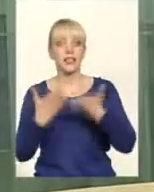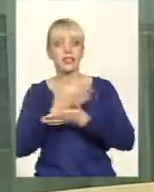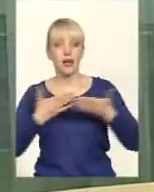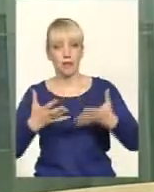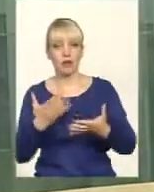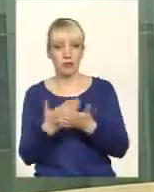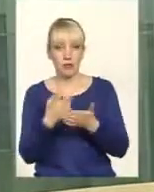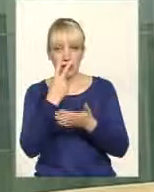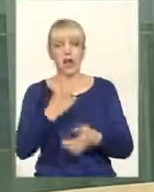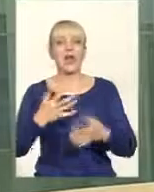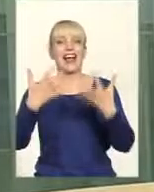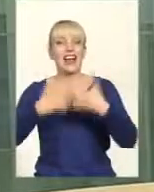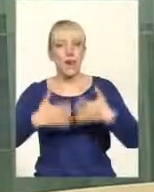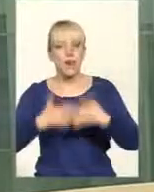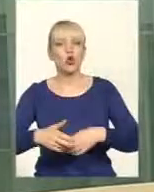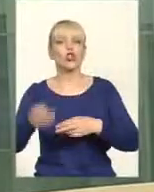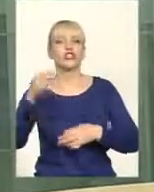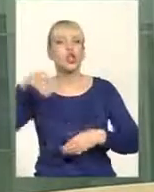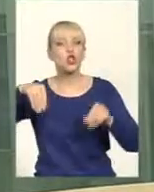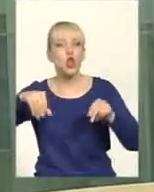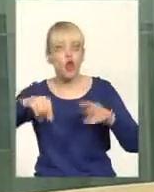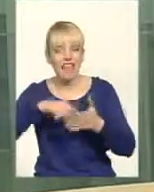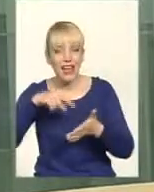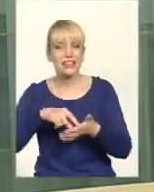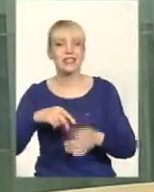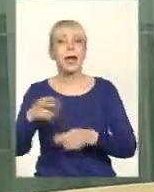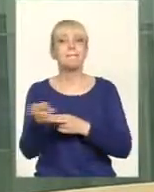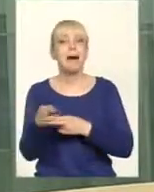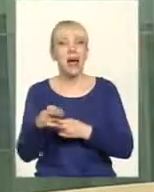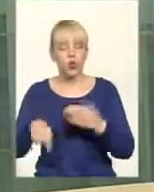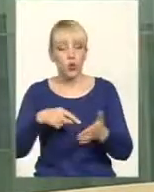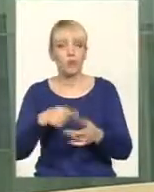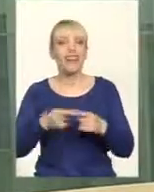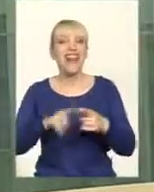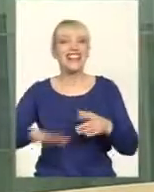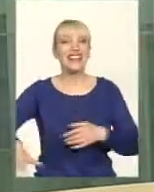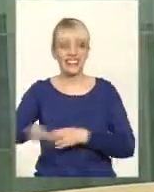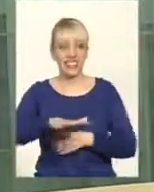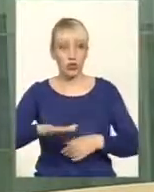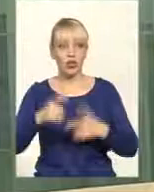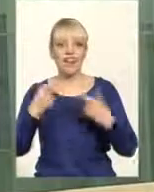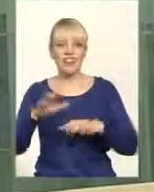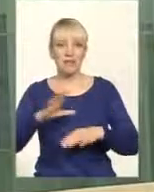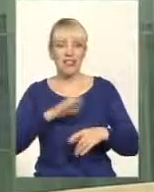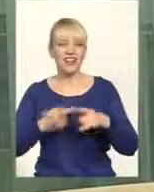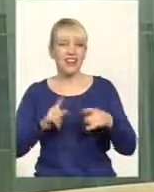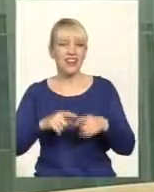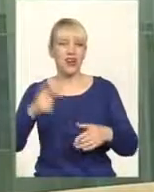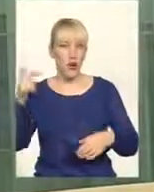возьмем Краматорск, Славянск, Мариуполь, это те территории, ну, извините, грубое слово, но где была вот эта вот